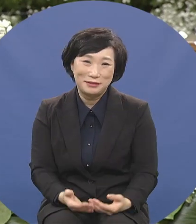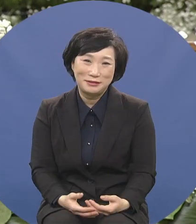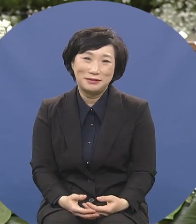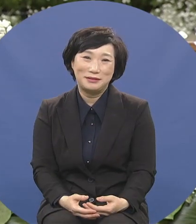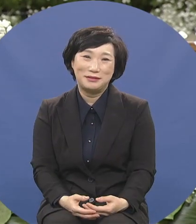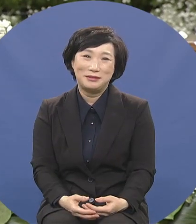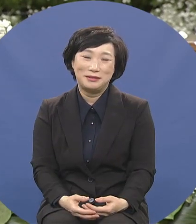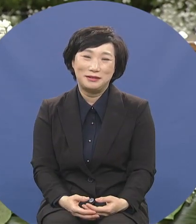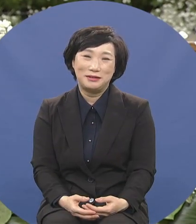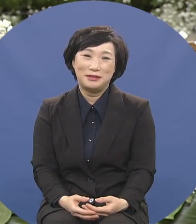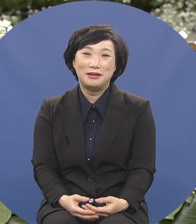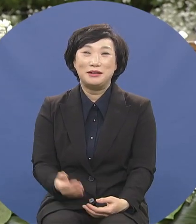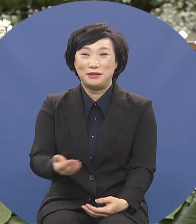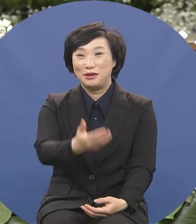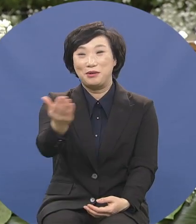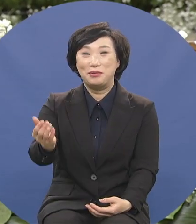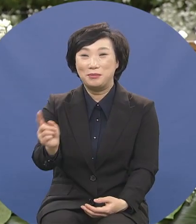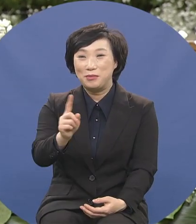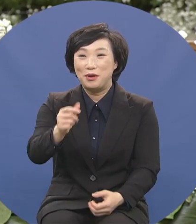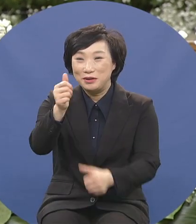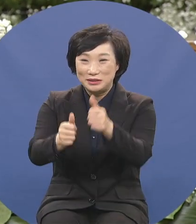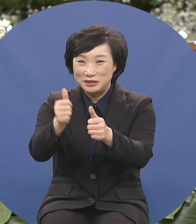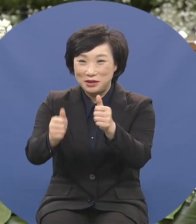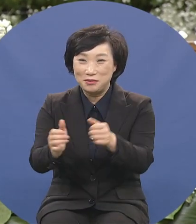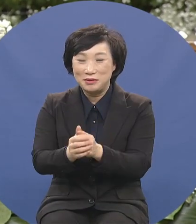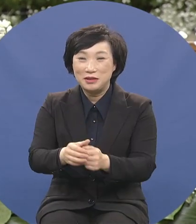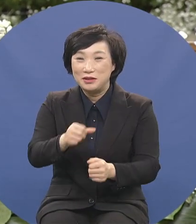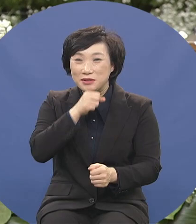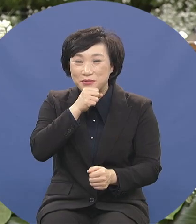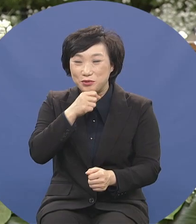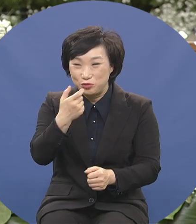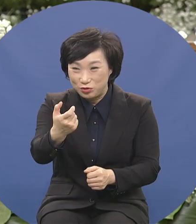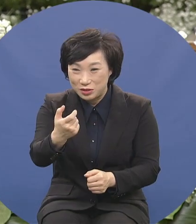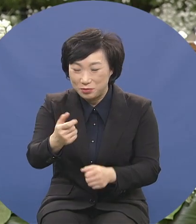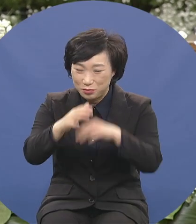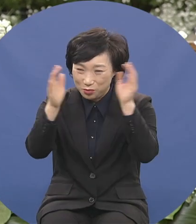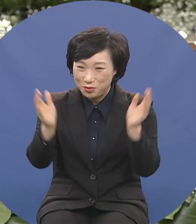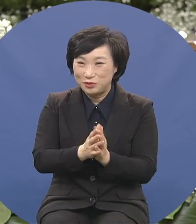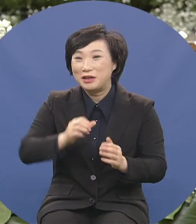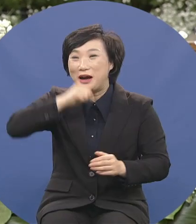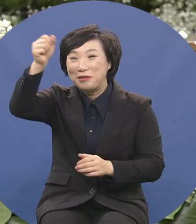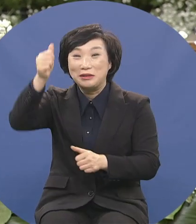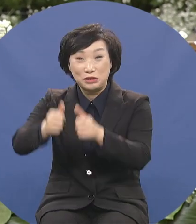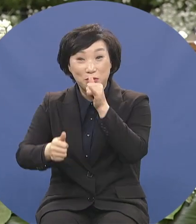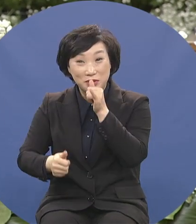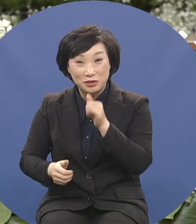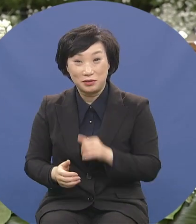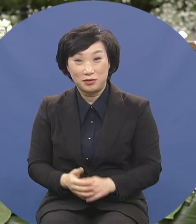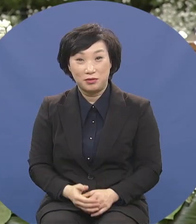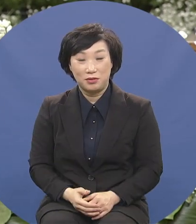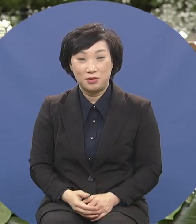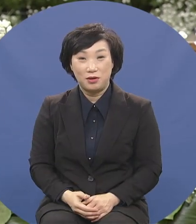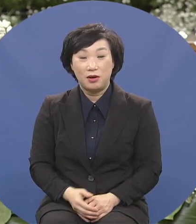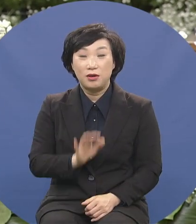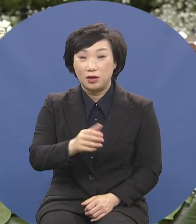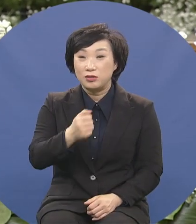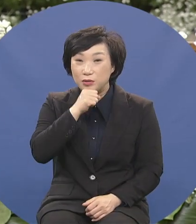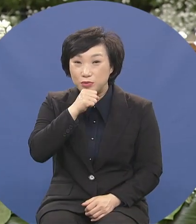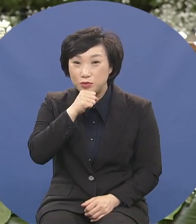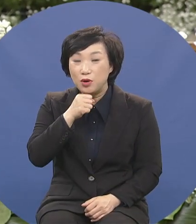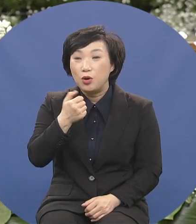어떤 시험은 60점만 맞으면 모든 자가 다 통과되는 시험이 있어.